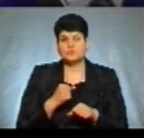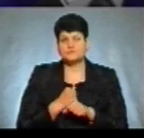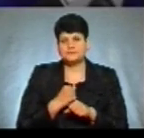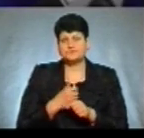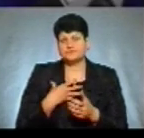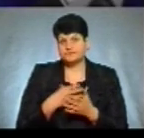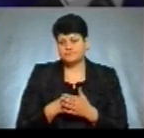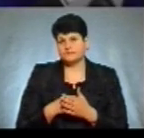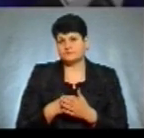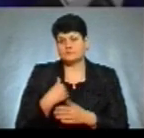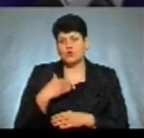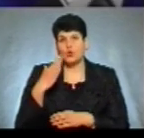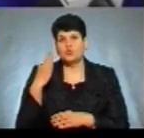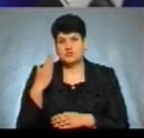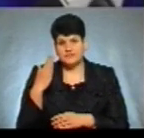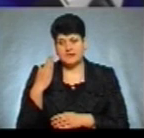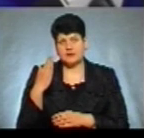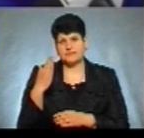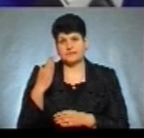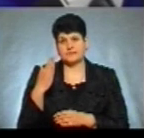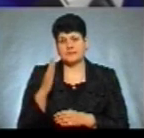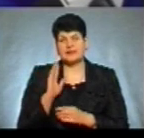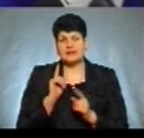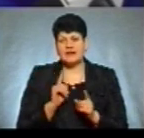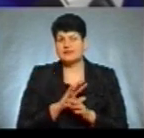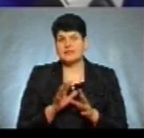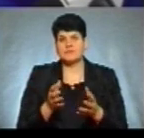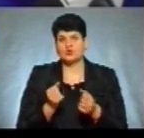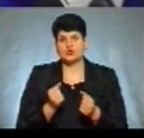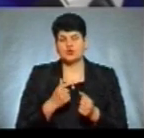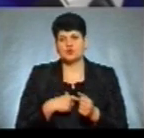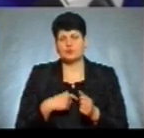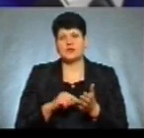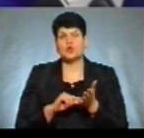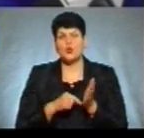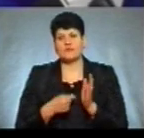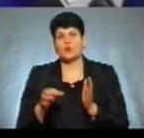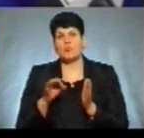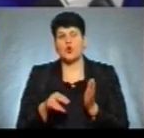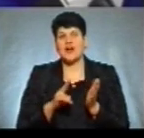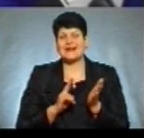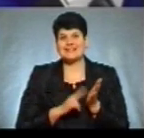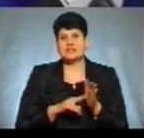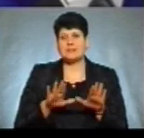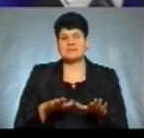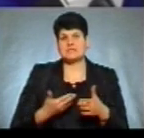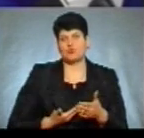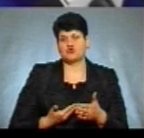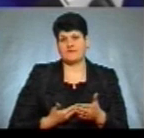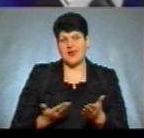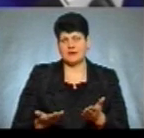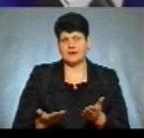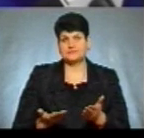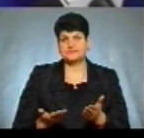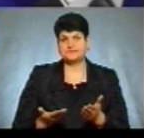своє волевиявлення, навіть не беручи з собою довідку про реєстрацію місця проживання. Тобто